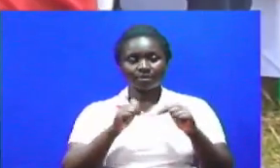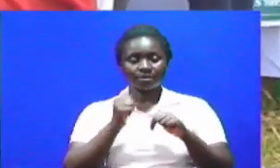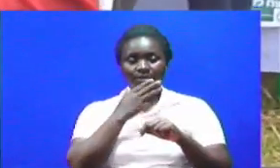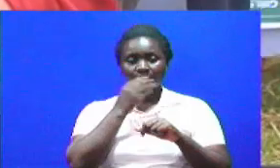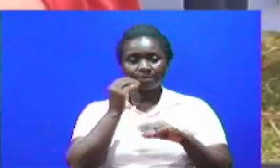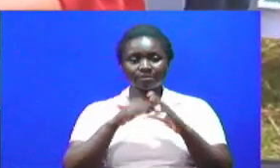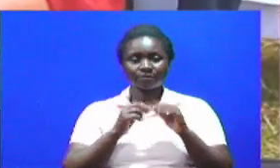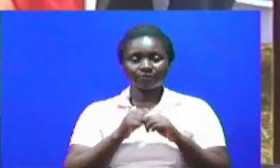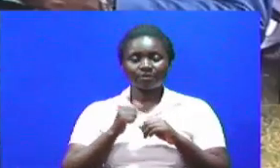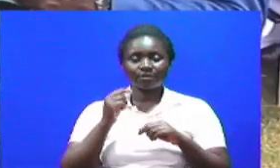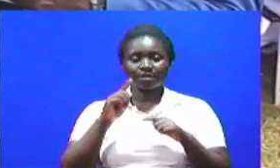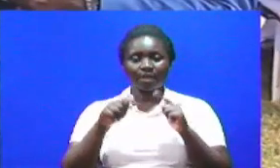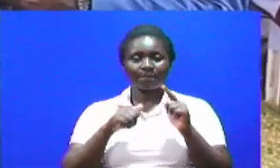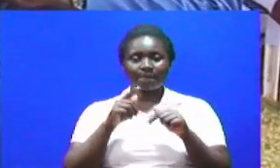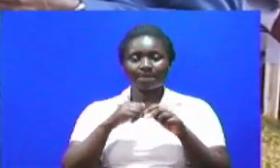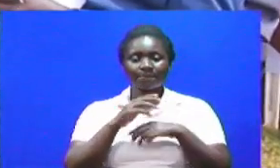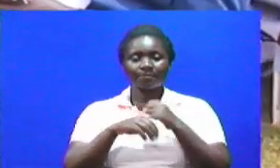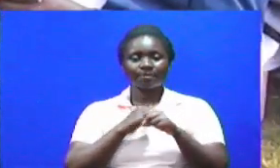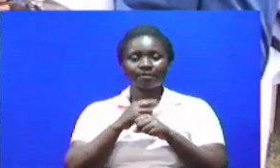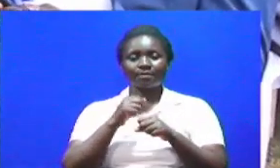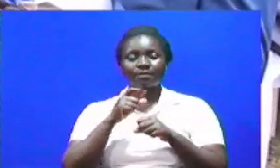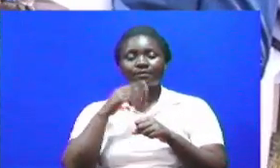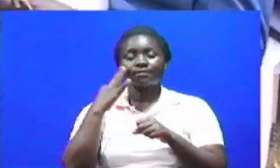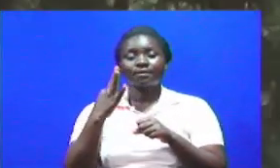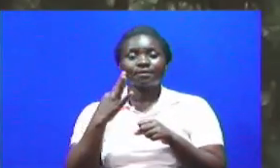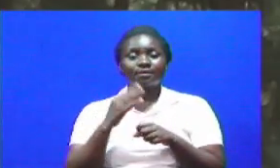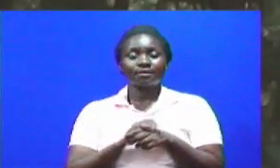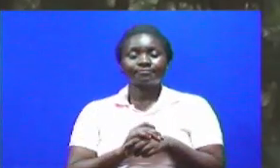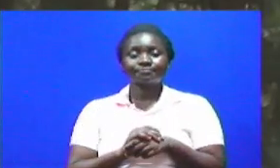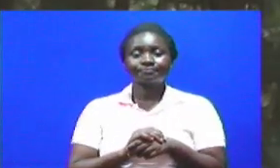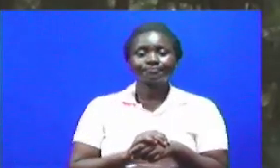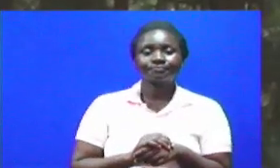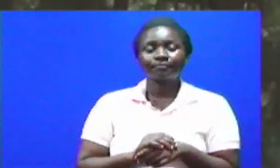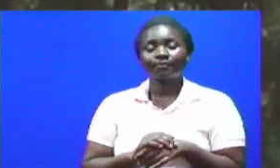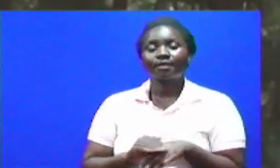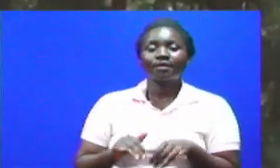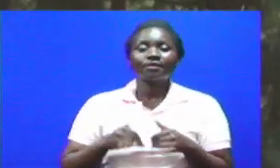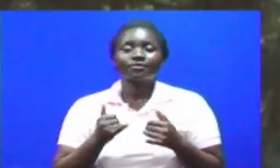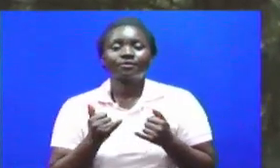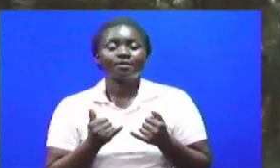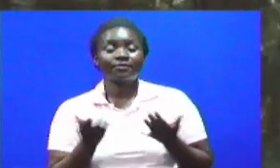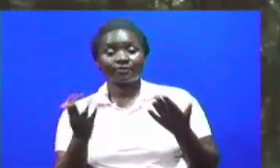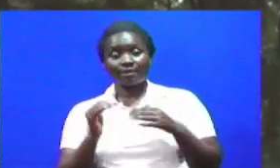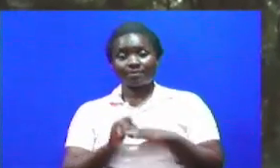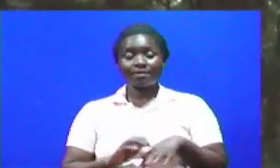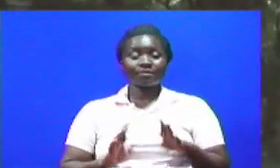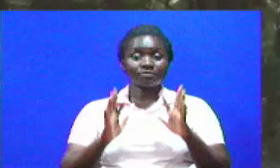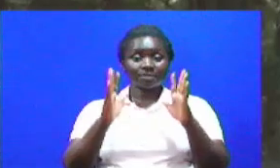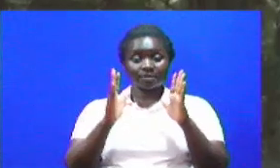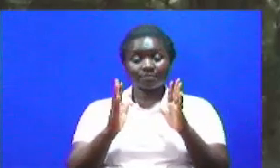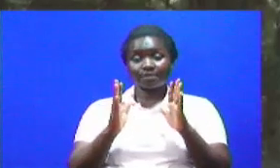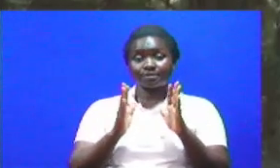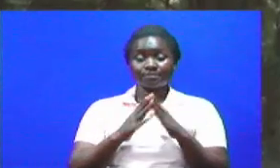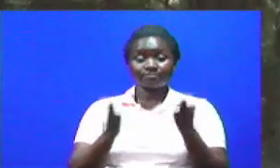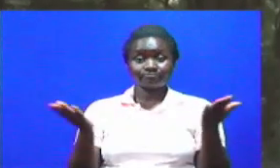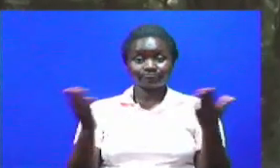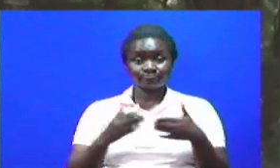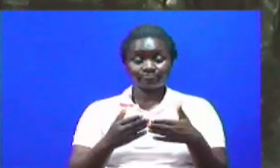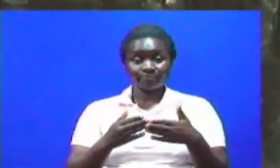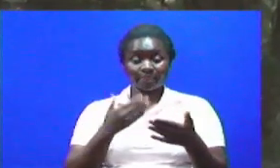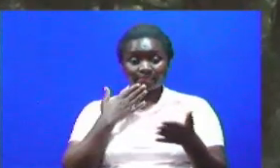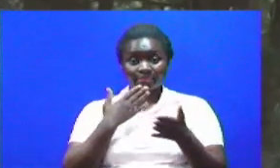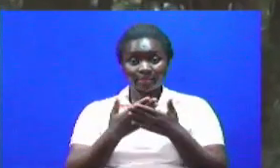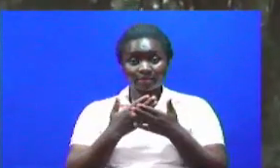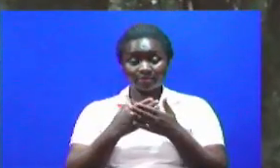manenejo mwako etabwechiru vire na merongevire na isato. Leo tumekuja kusherekea. Leo tumekuja kutoa shukrani